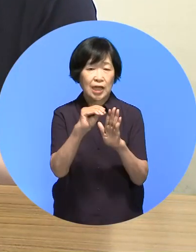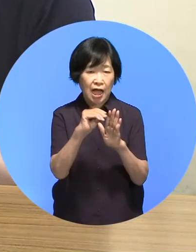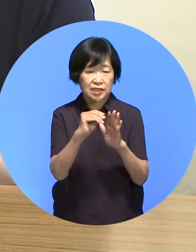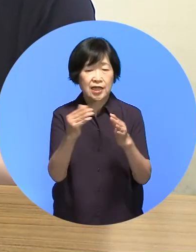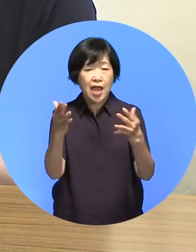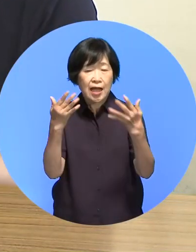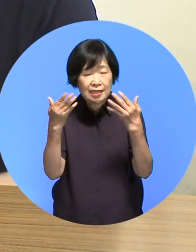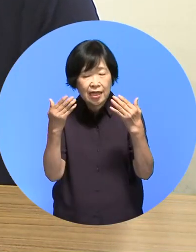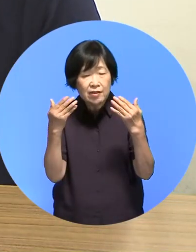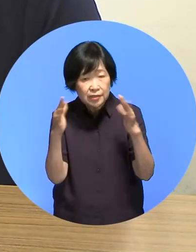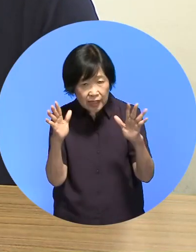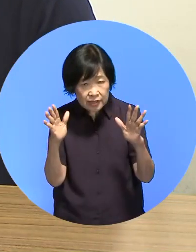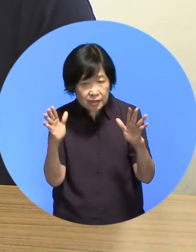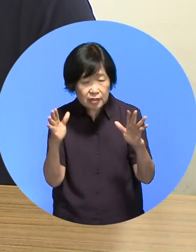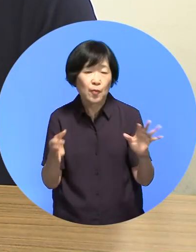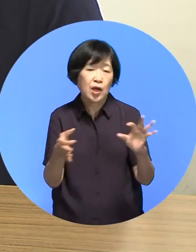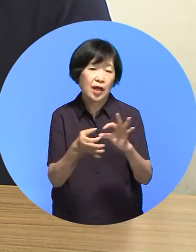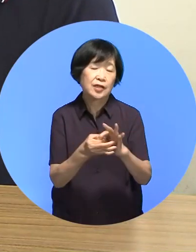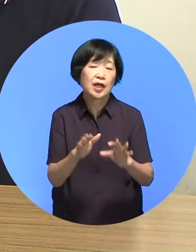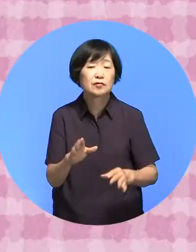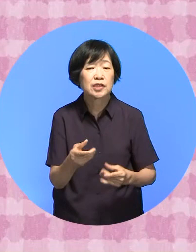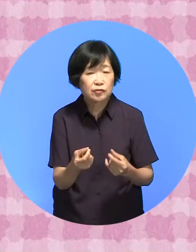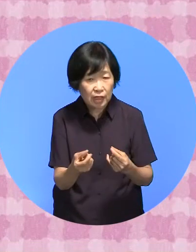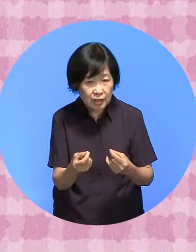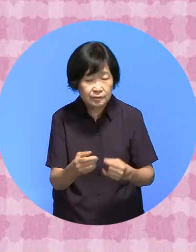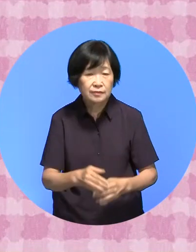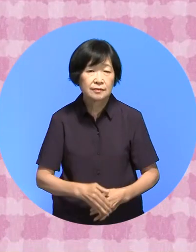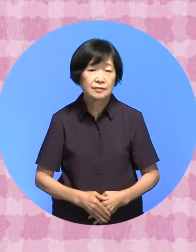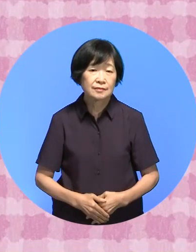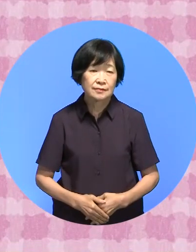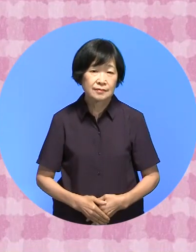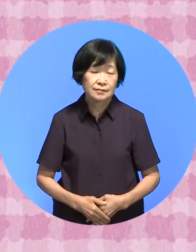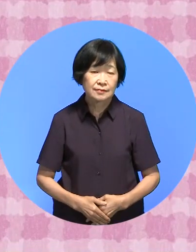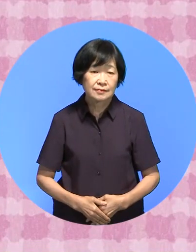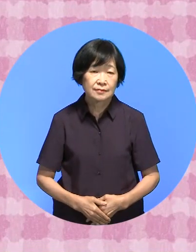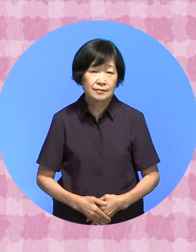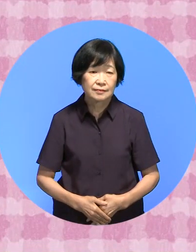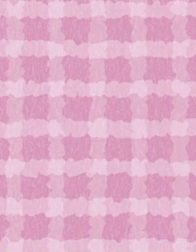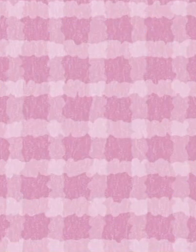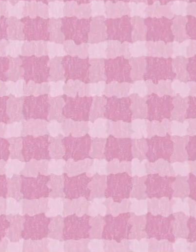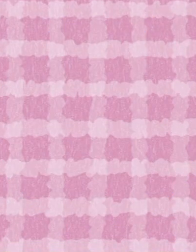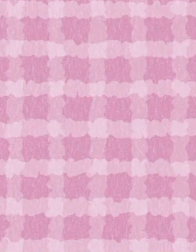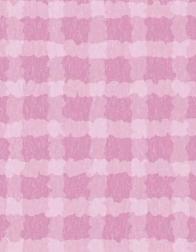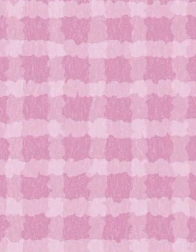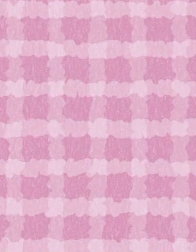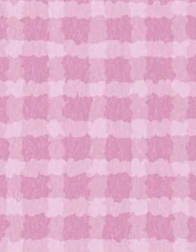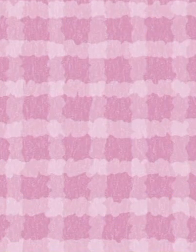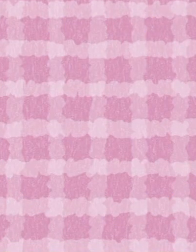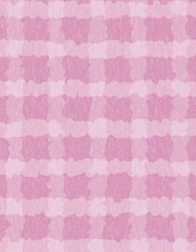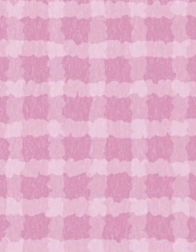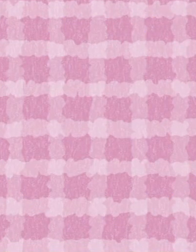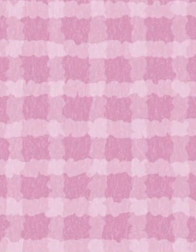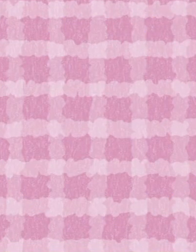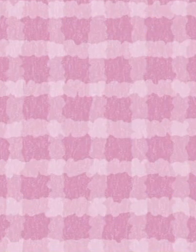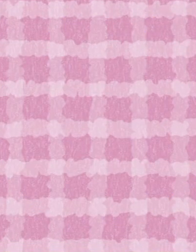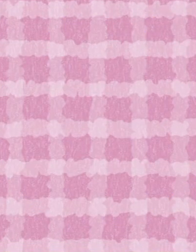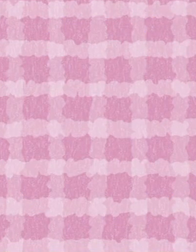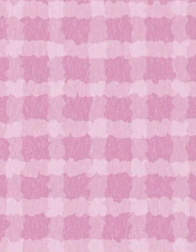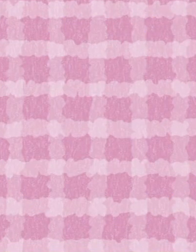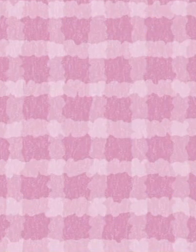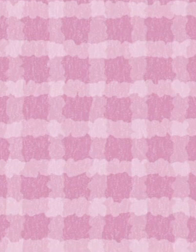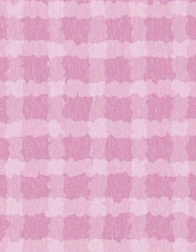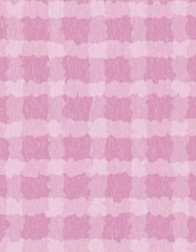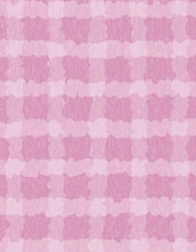くても、はい、なっちゃうんですね。 そうですね。次に体の条件としては高齢者の方や乳